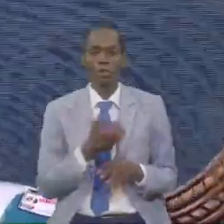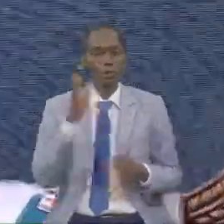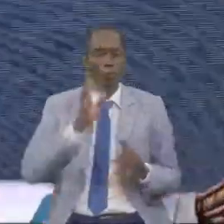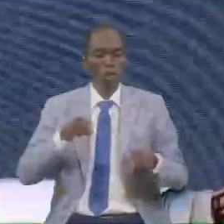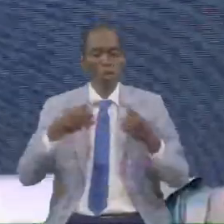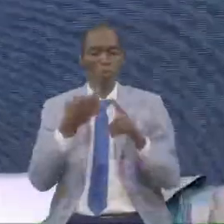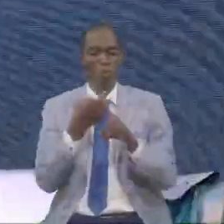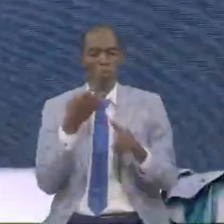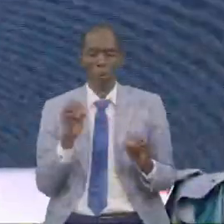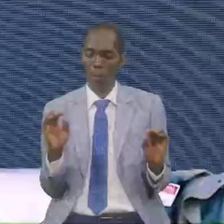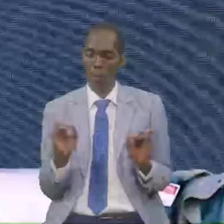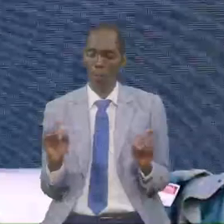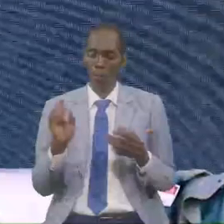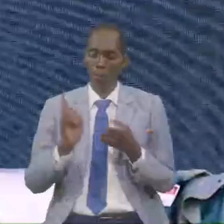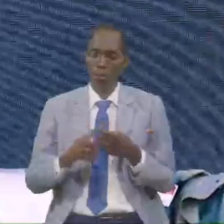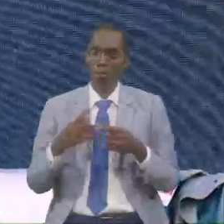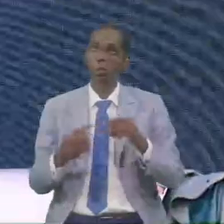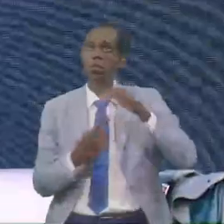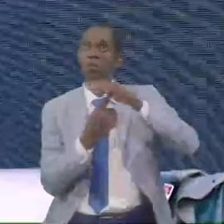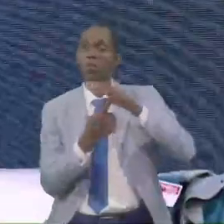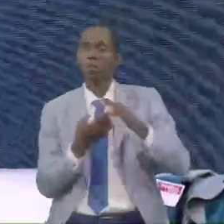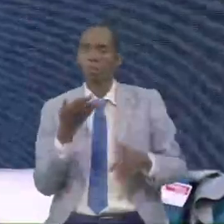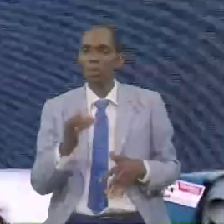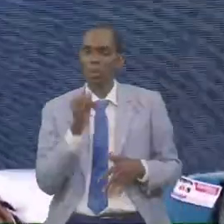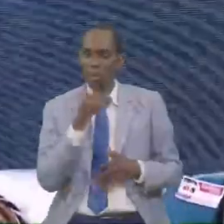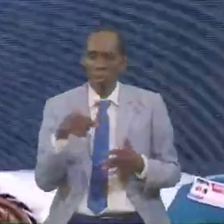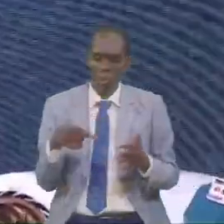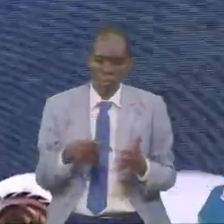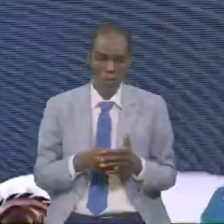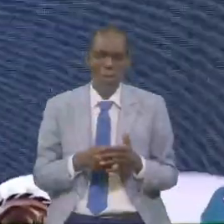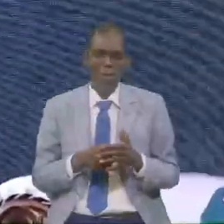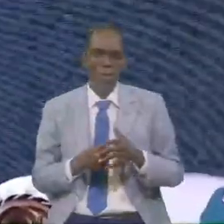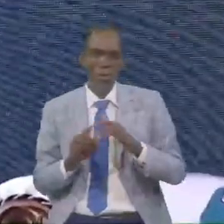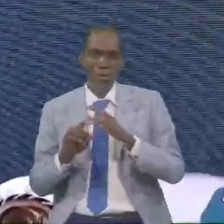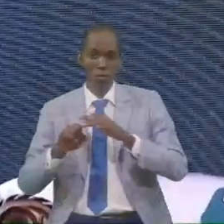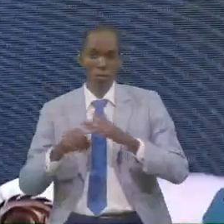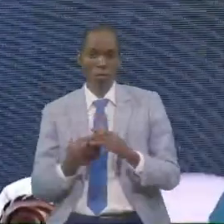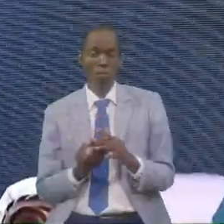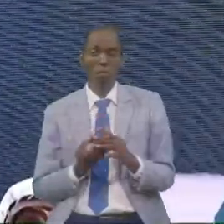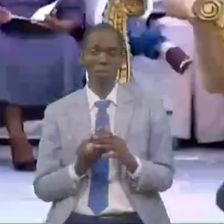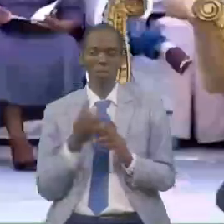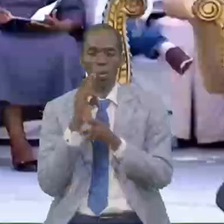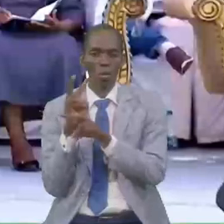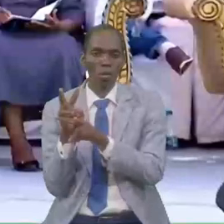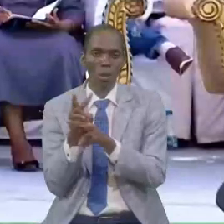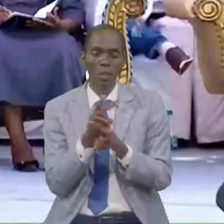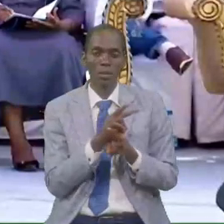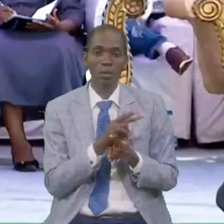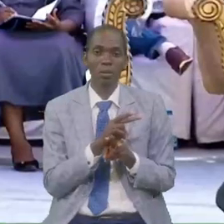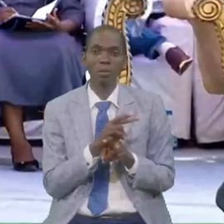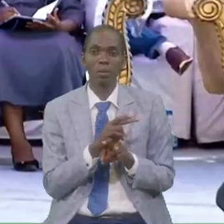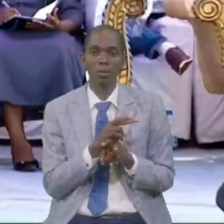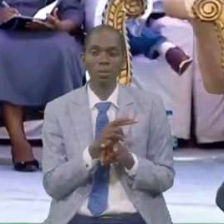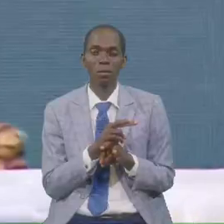Si nous voulons passer de zéro en héros, il y a donc la vigilance fondamentale.